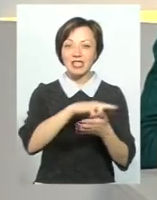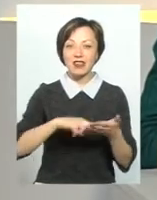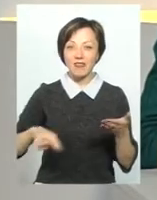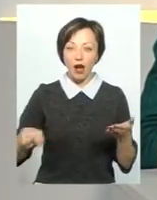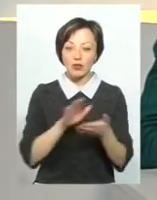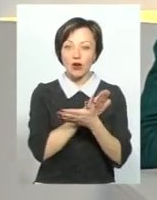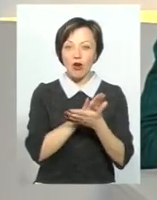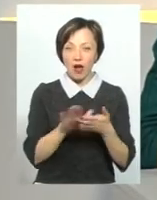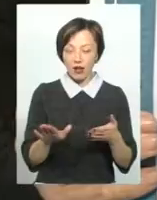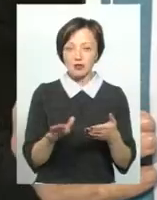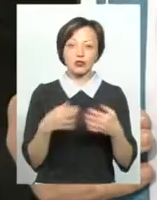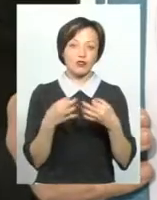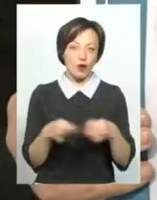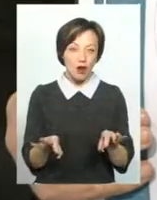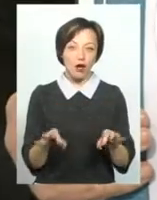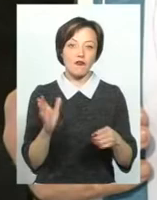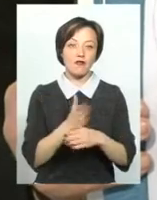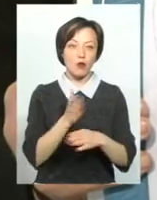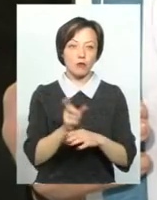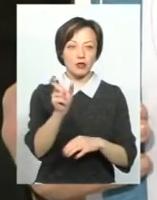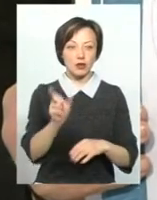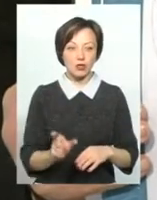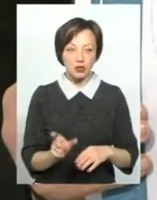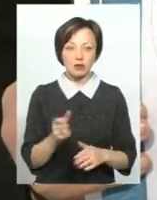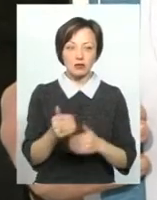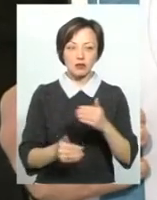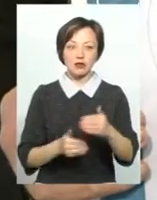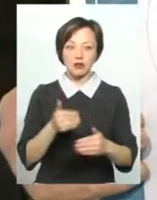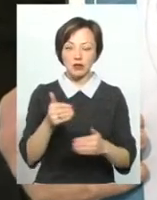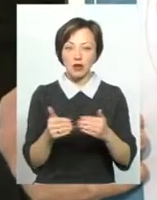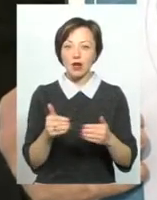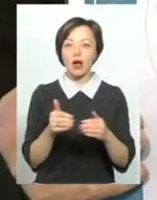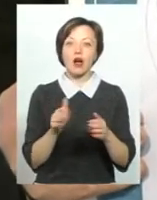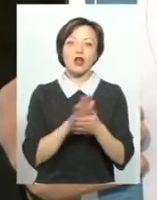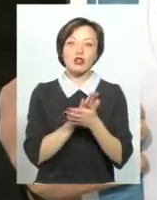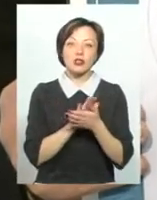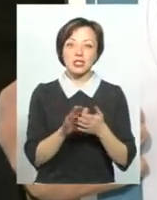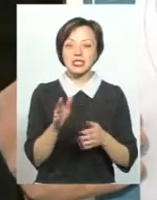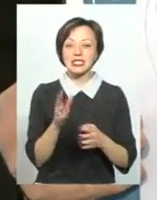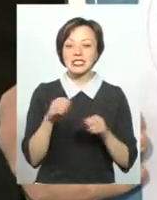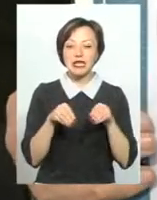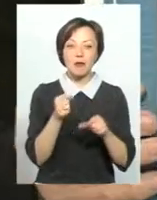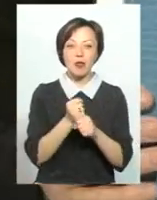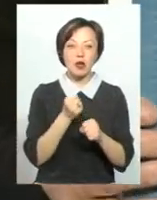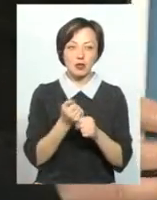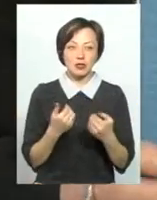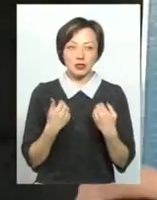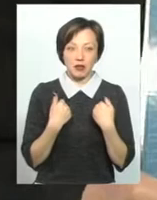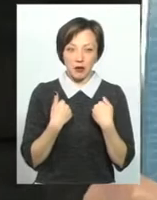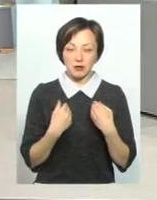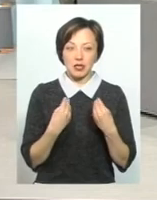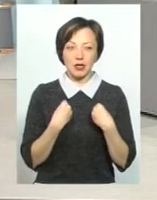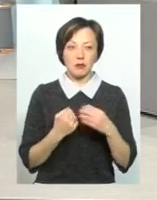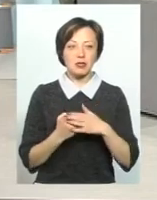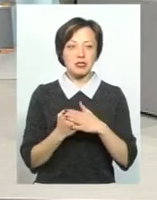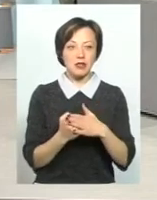продукцію, яка дозволяє сьогодні вже виробникові крокувати в органічне землеробство. І це дає нам підстави, бо,